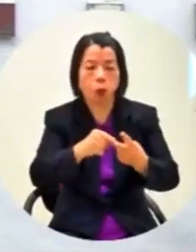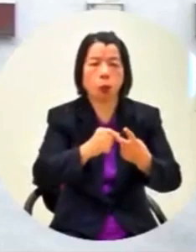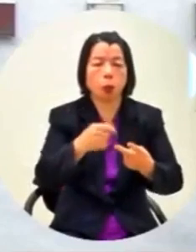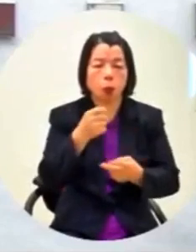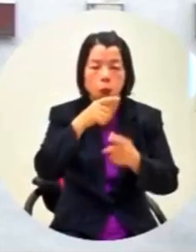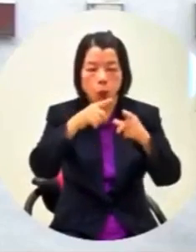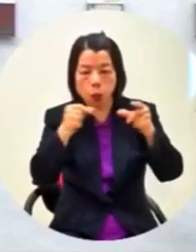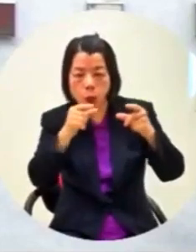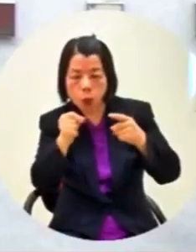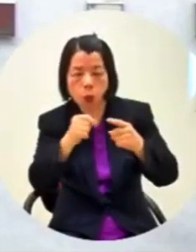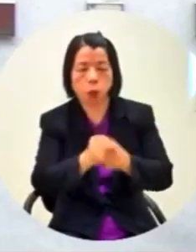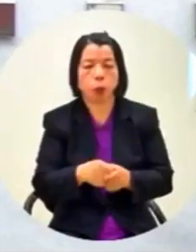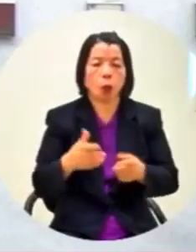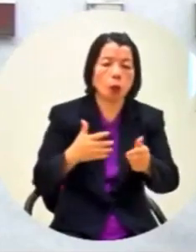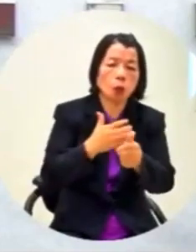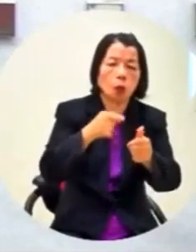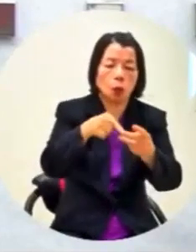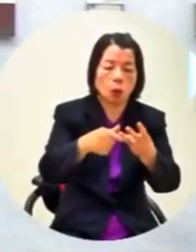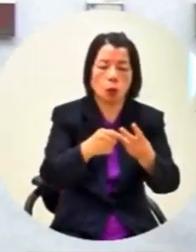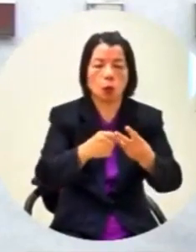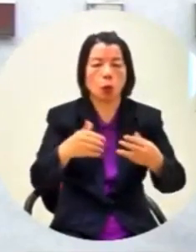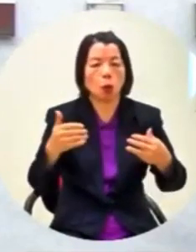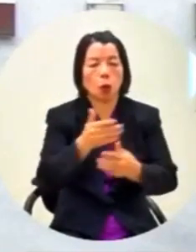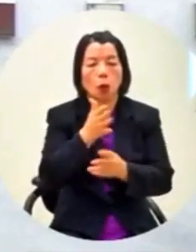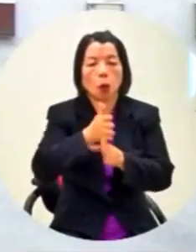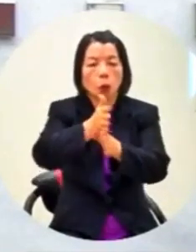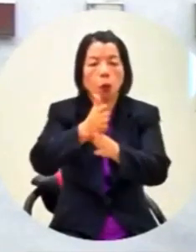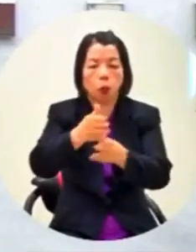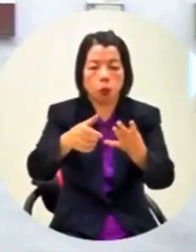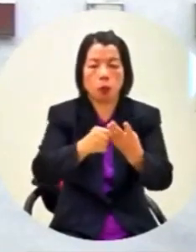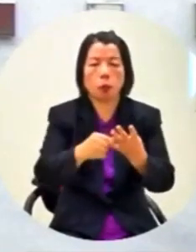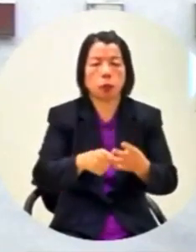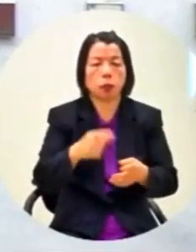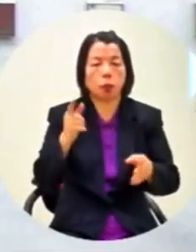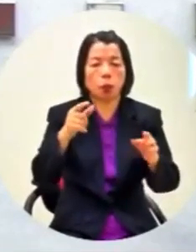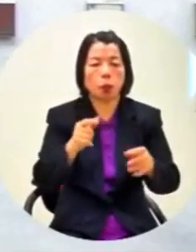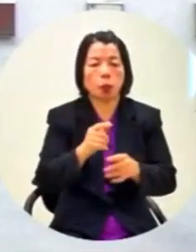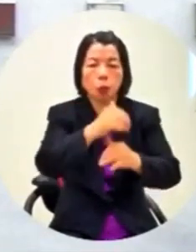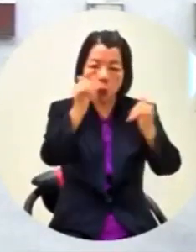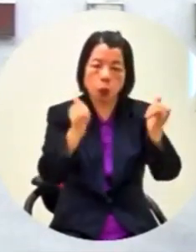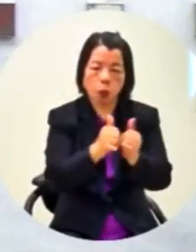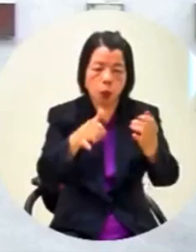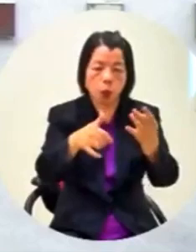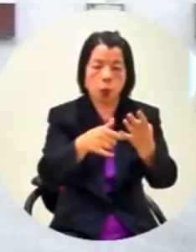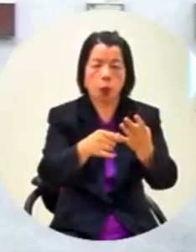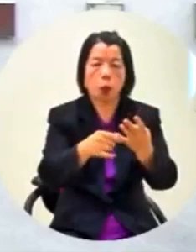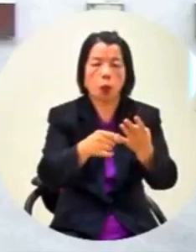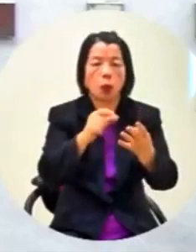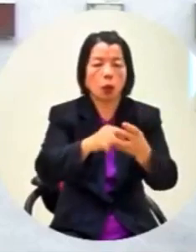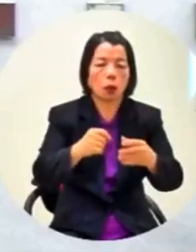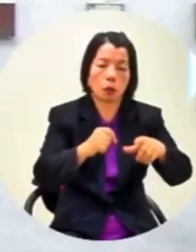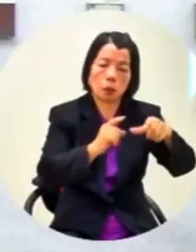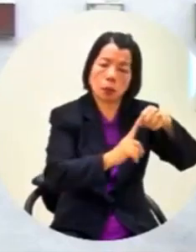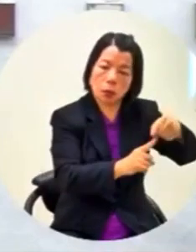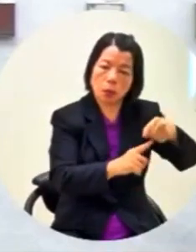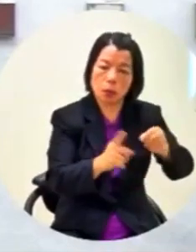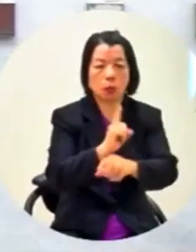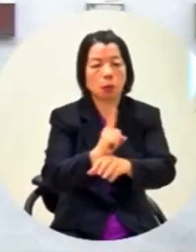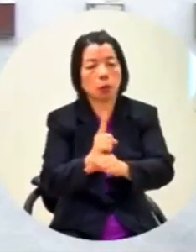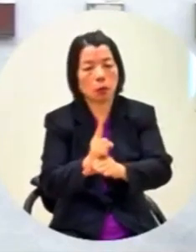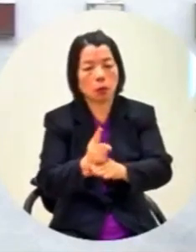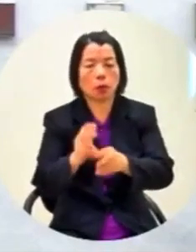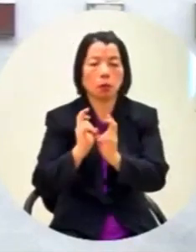游、游览车业、游乐园区、风景区、公车、计程车、捷